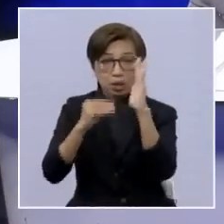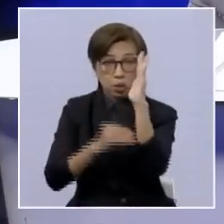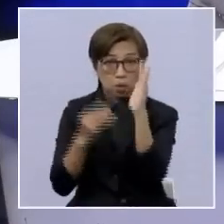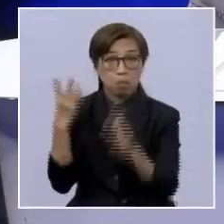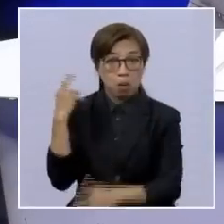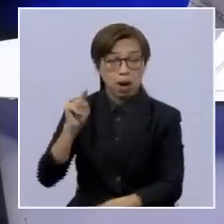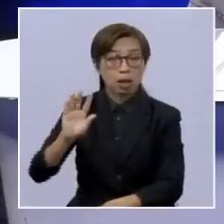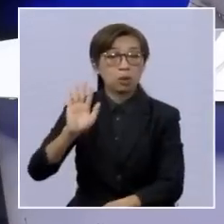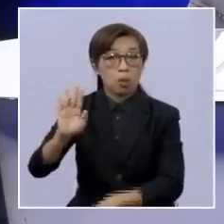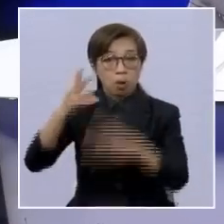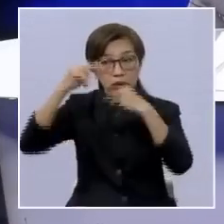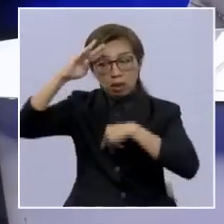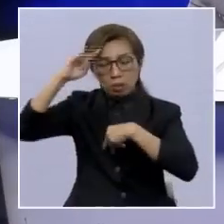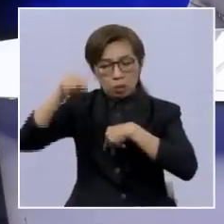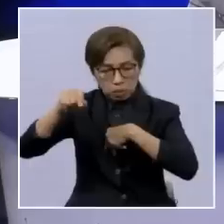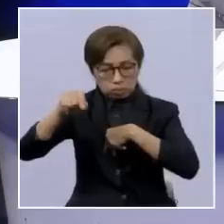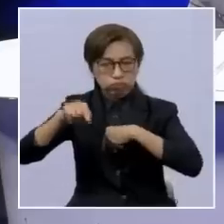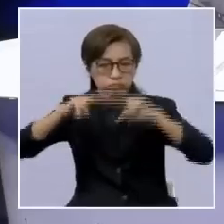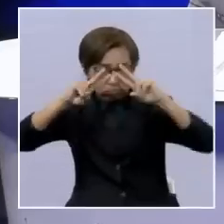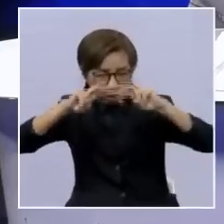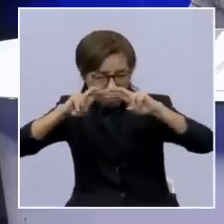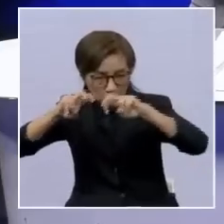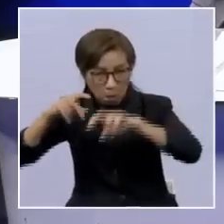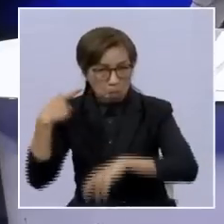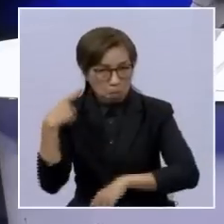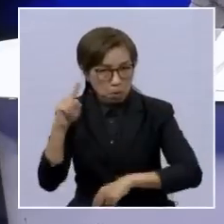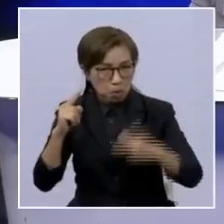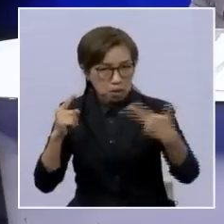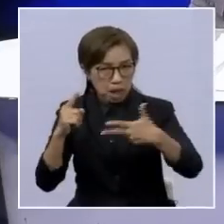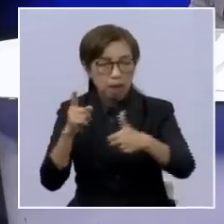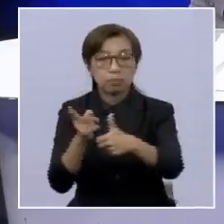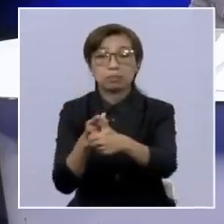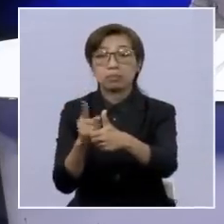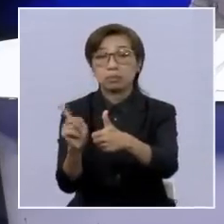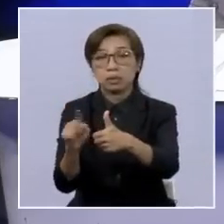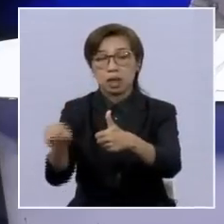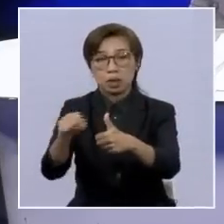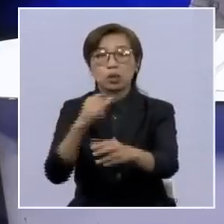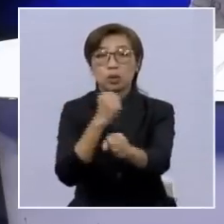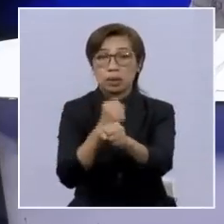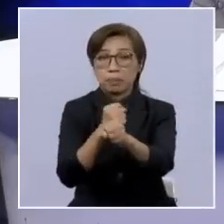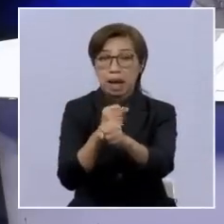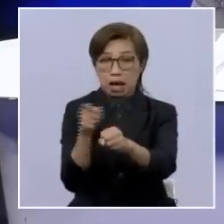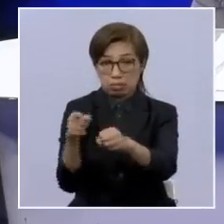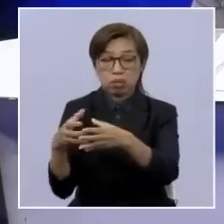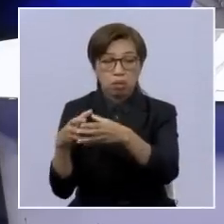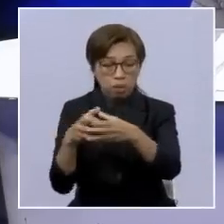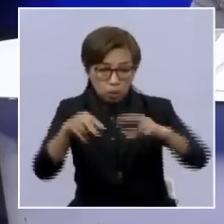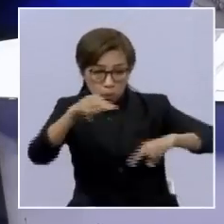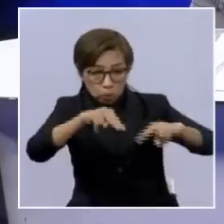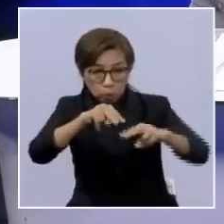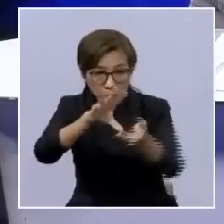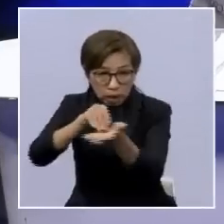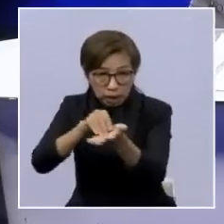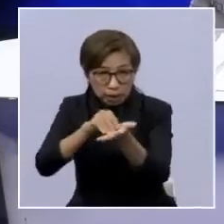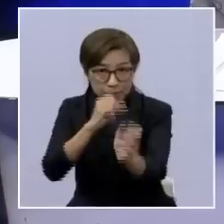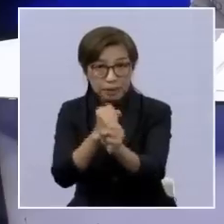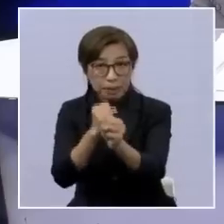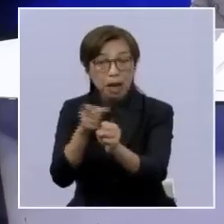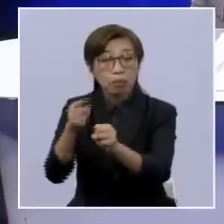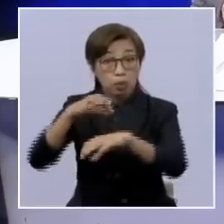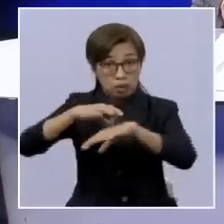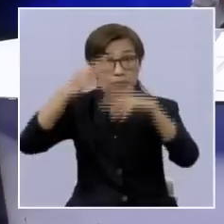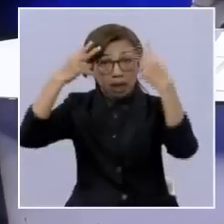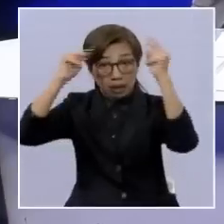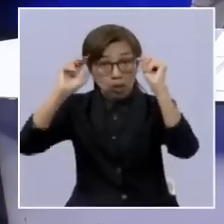าจะวิเคราะห์กันดูนี่ได้3เด้งเลยหรือเปล่าคือได้ทั้งเรื่องของการงานนะฮะเพราะว่าลงพื้นที่ในฐานะนายกรัฐมนตรี